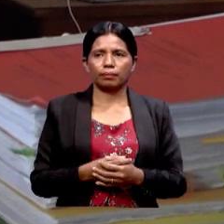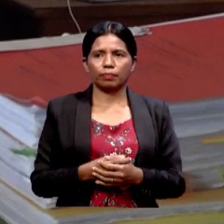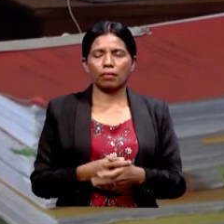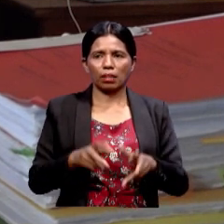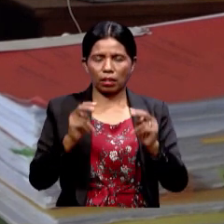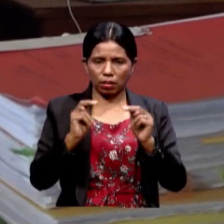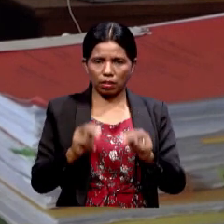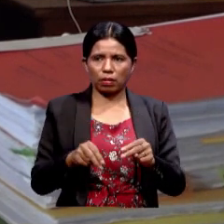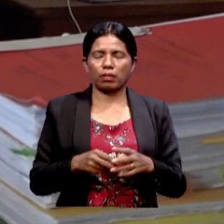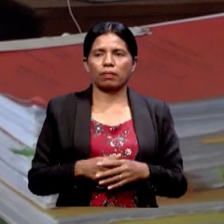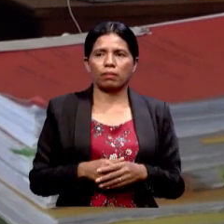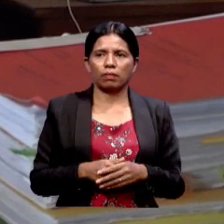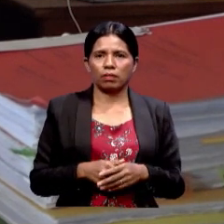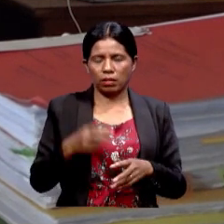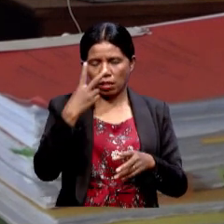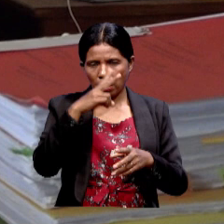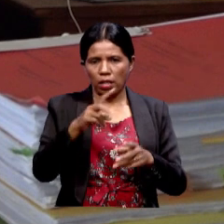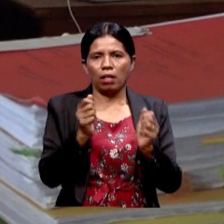Tengke hari hormatan,